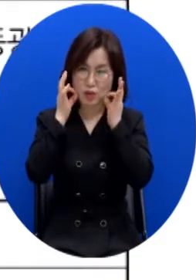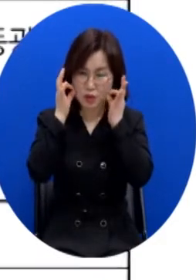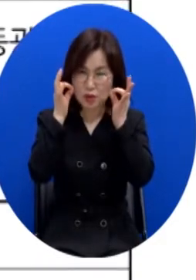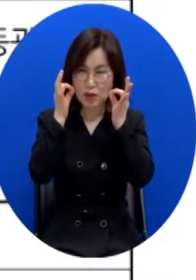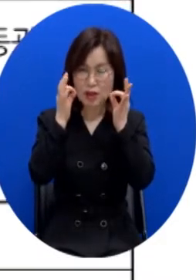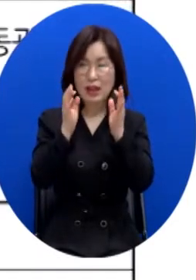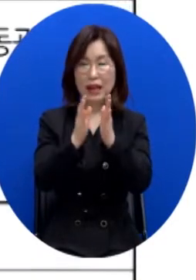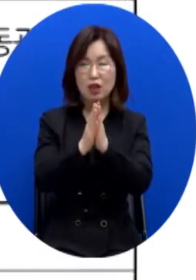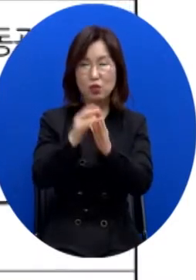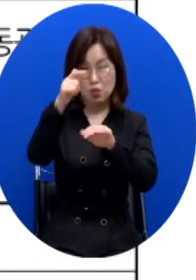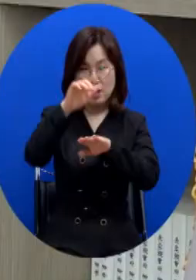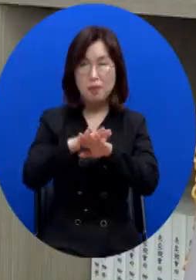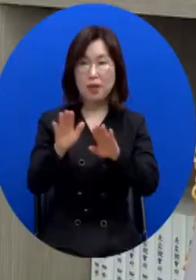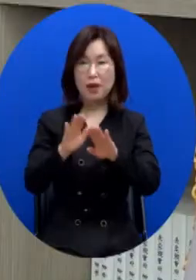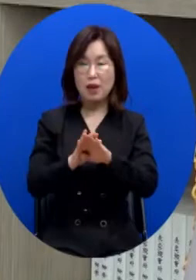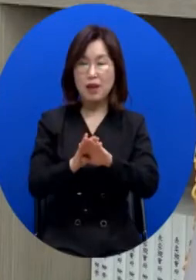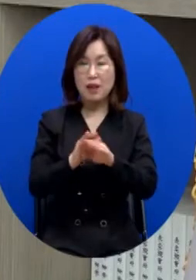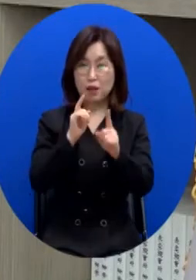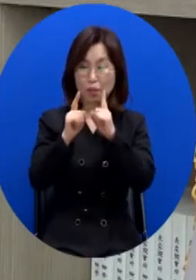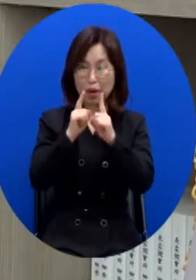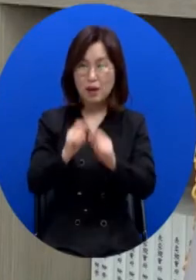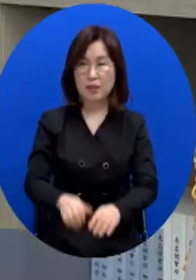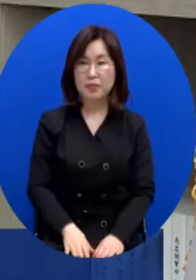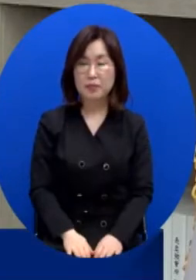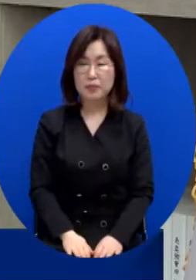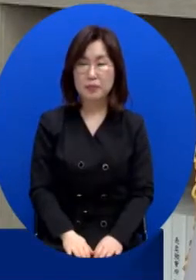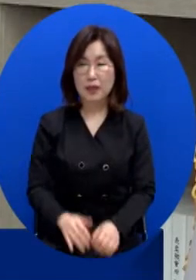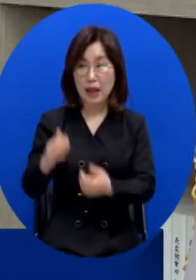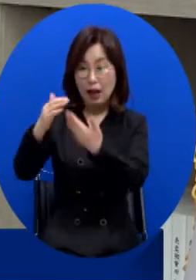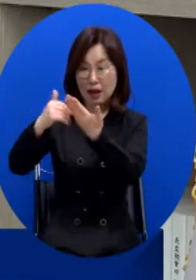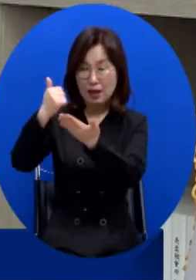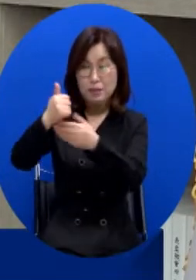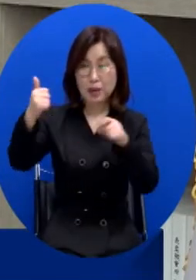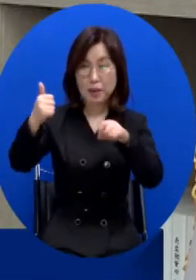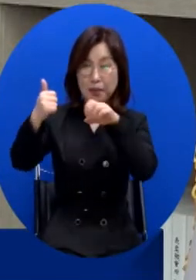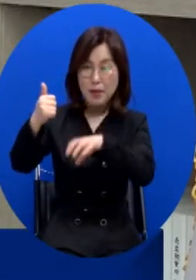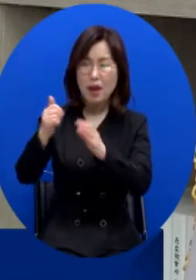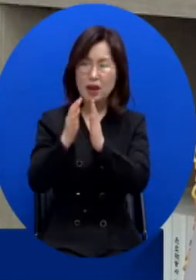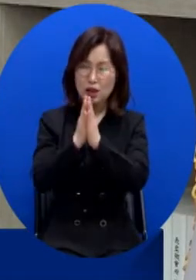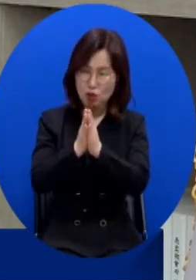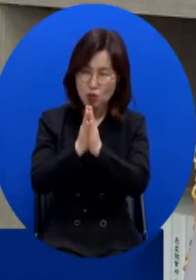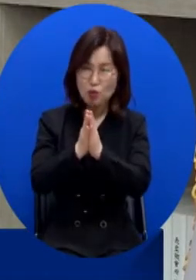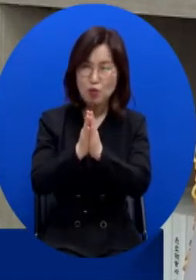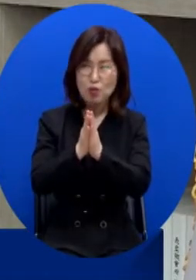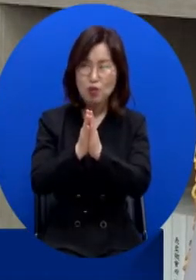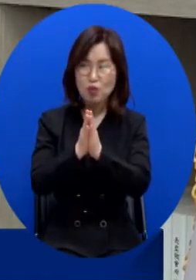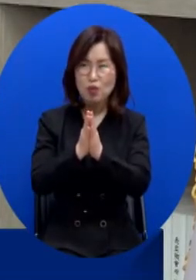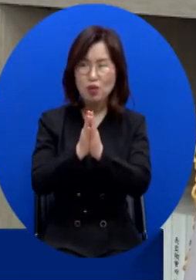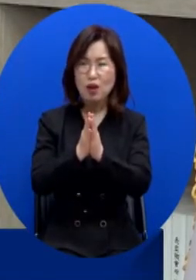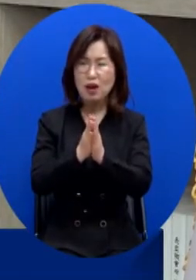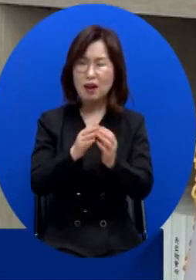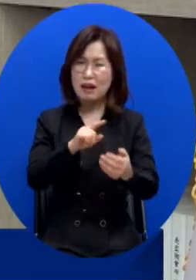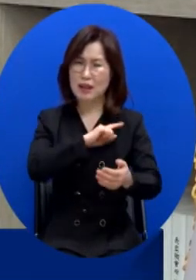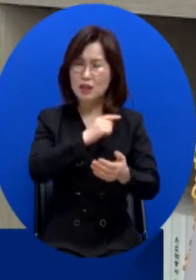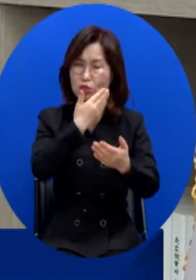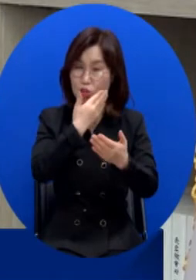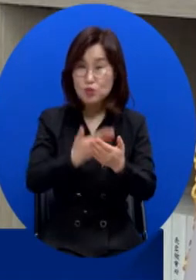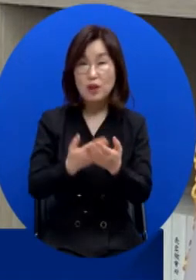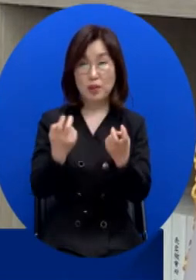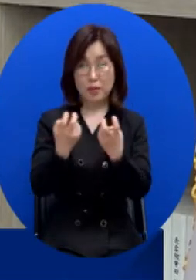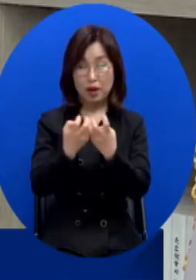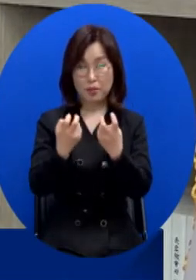취지를 밝혔습니다 하나님 앞에 기도하는 것이 가량 1 아 좋은 방법이고